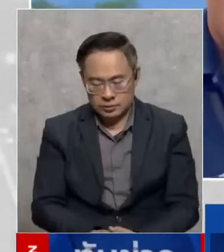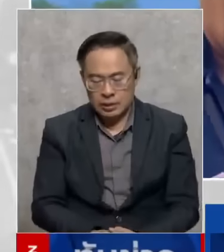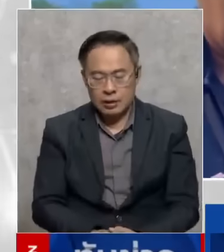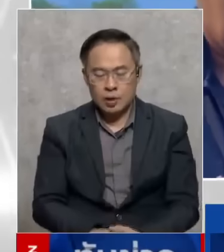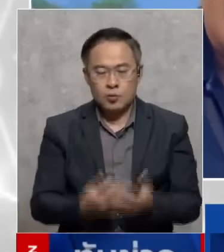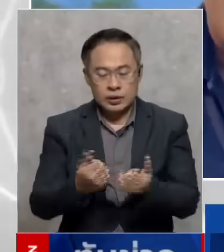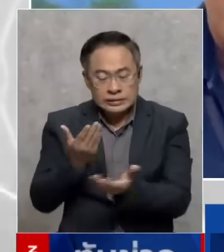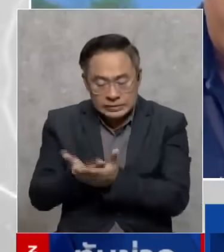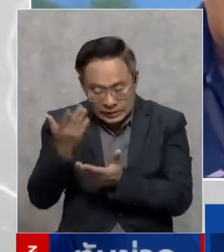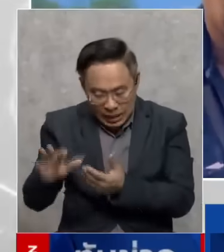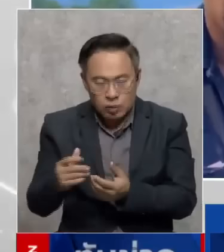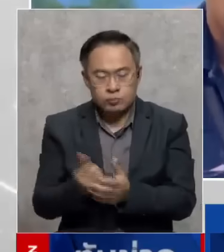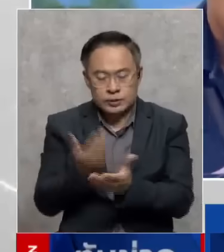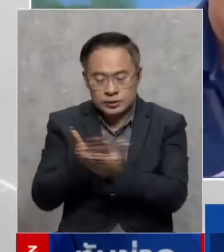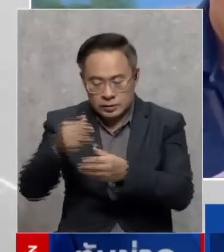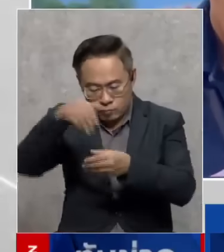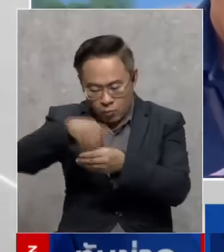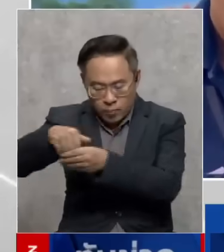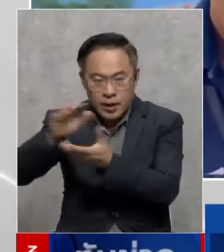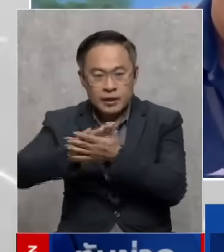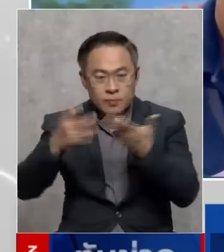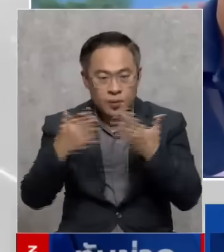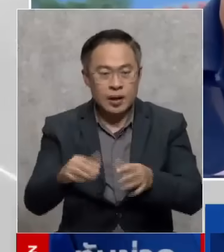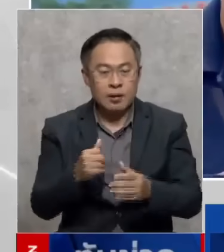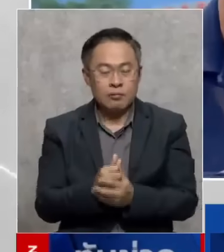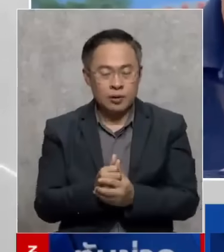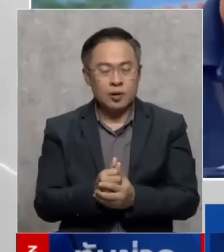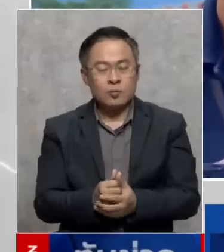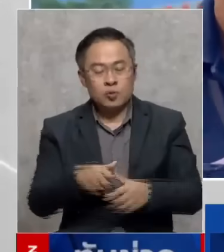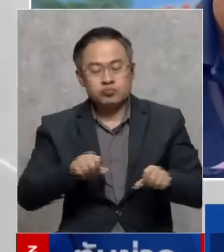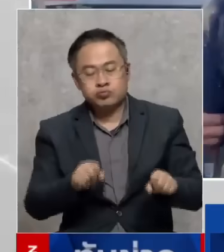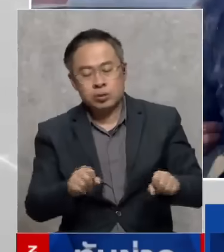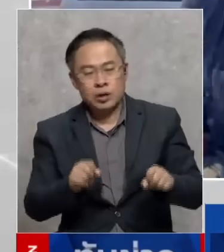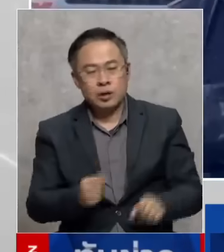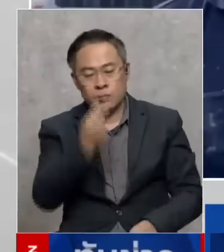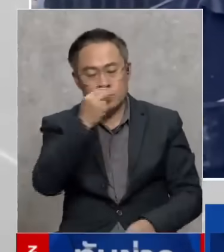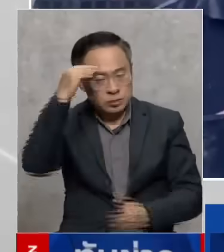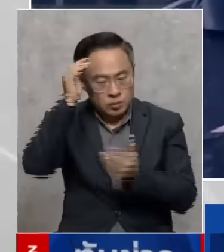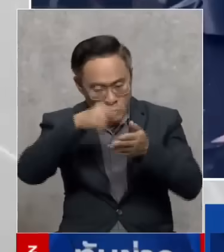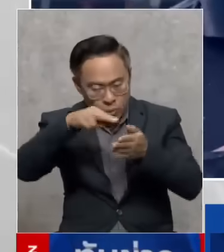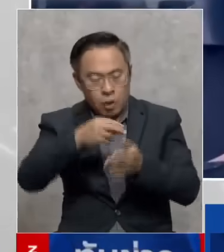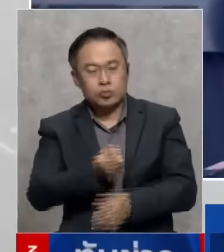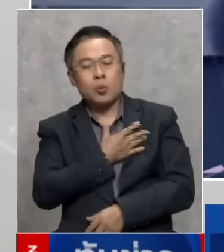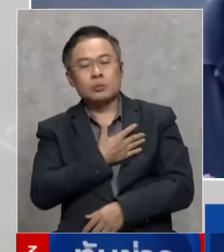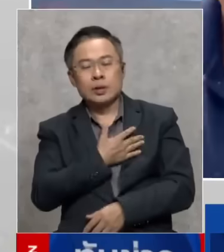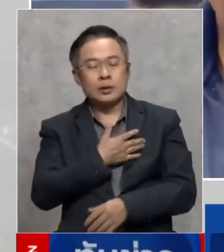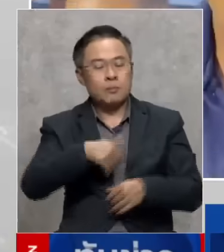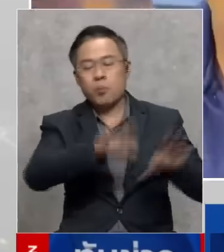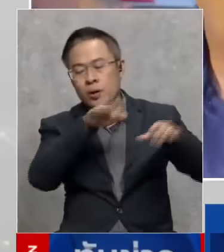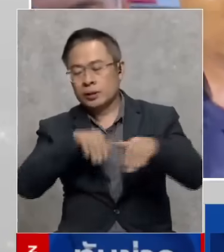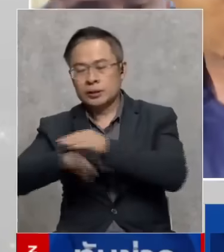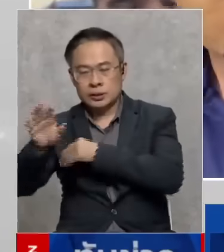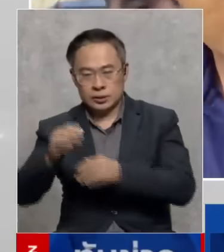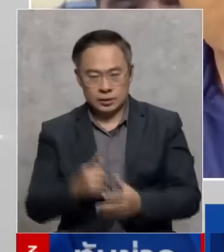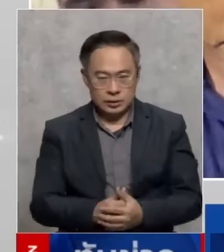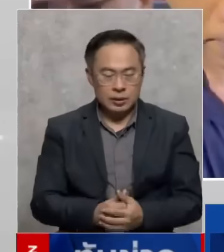เพิ่งไปซื้อมาเหรอทำไมเจอด่านก็เลยทิ้งรถหนีเลยครับคือถามว่าเจ้าตัวสารภาพบอกว่า